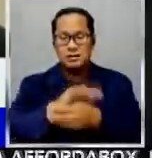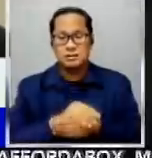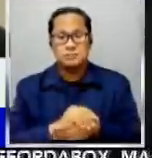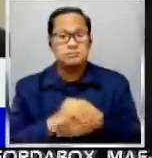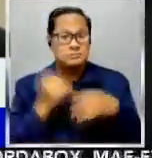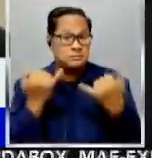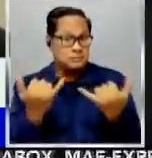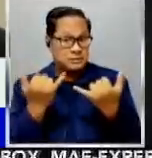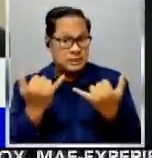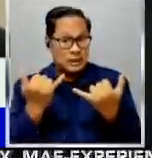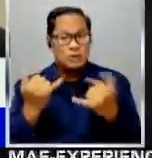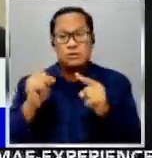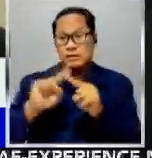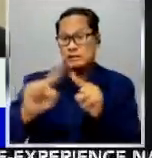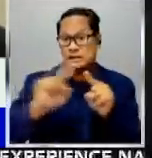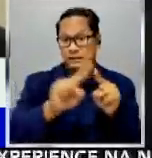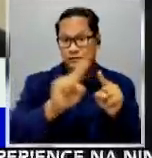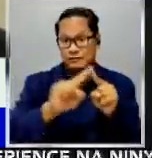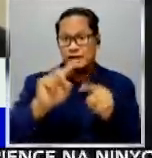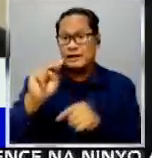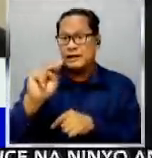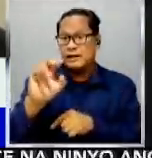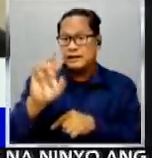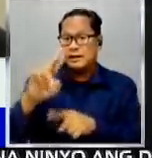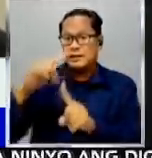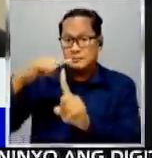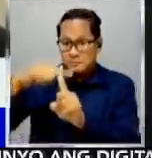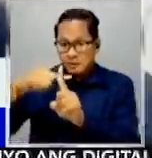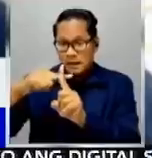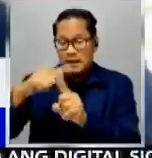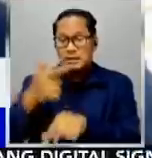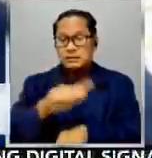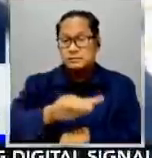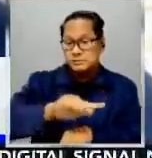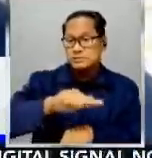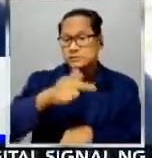in NCR Plus and in Mindanao. Okay.